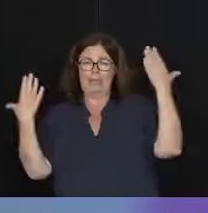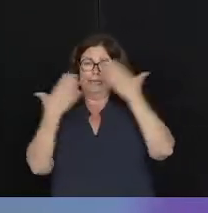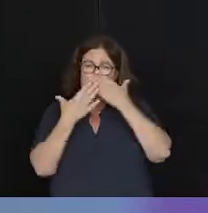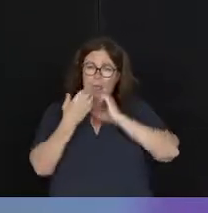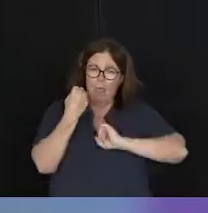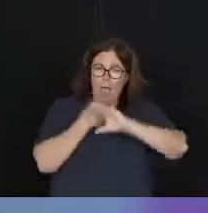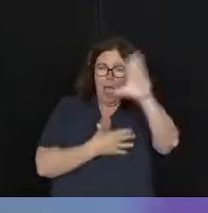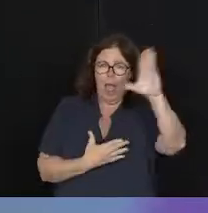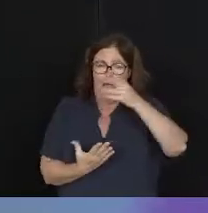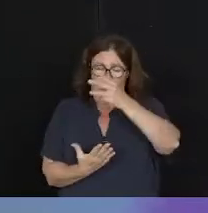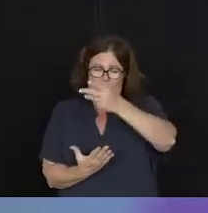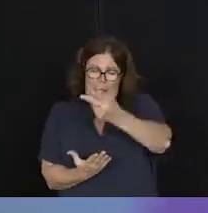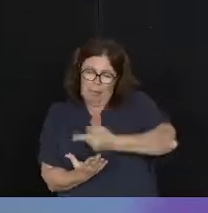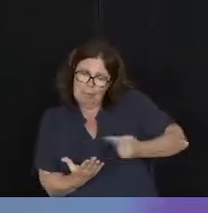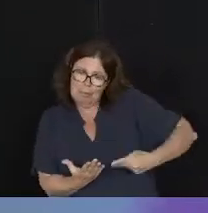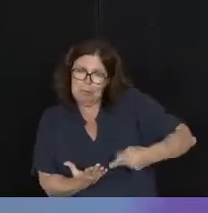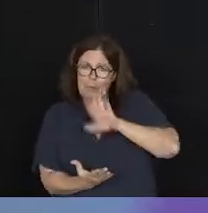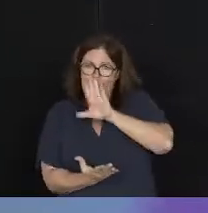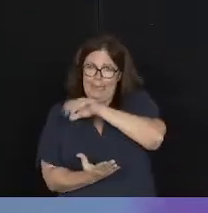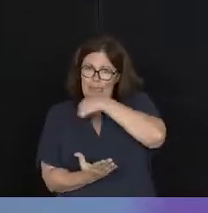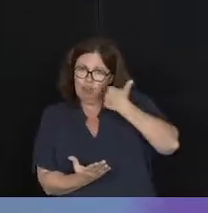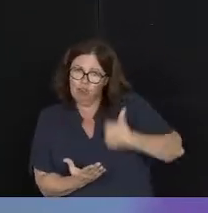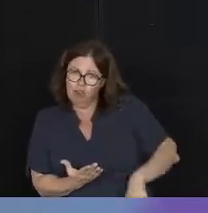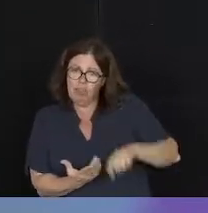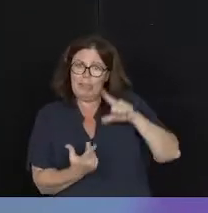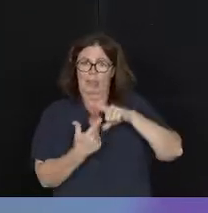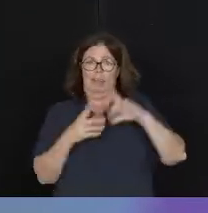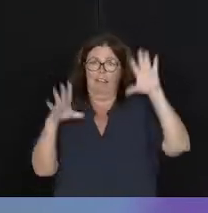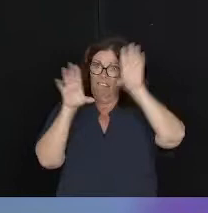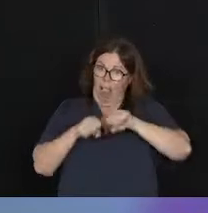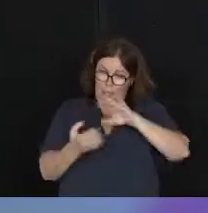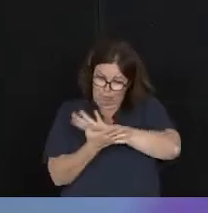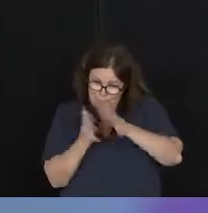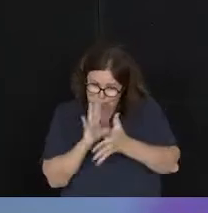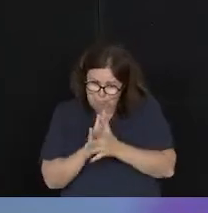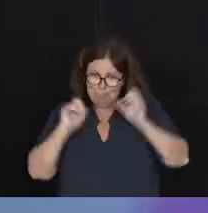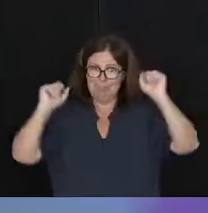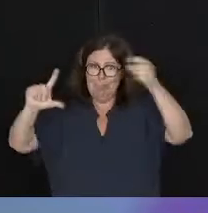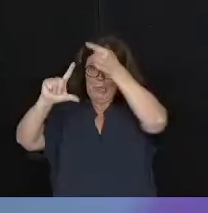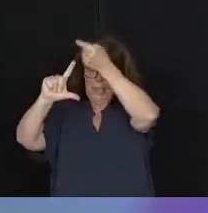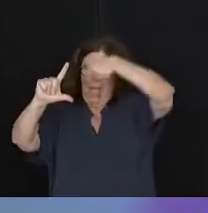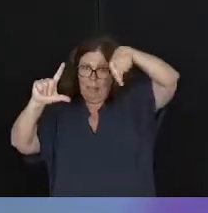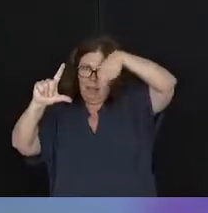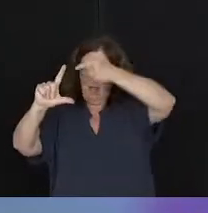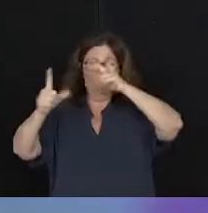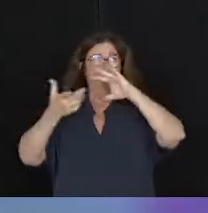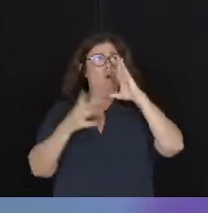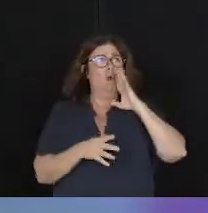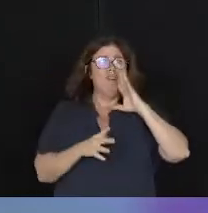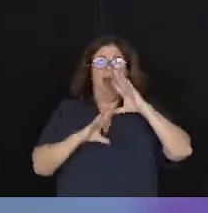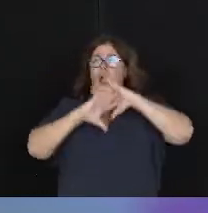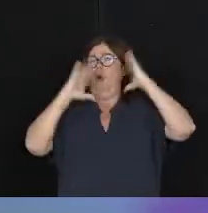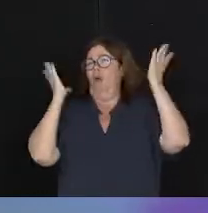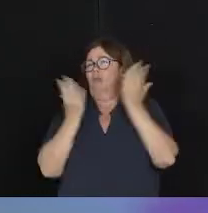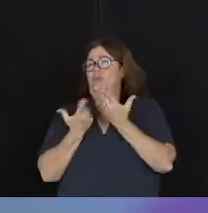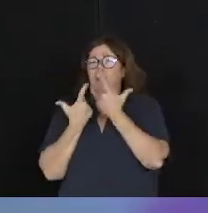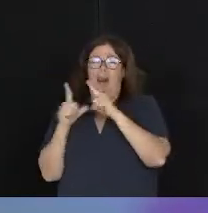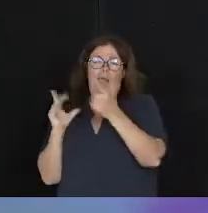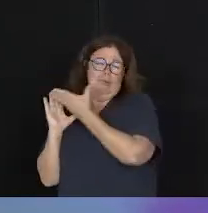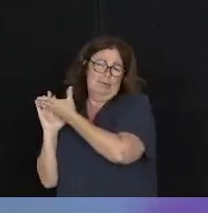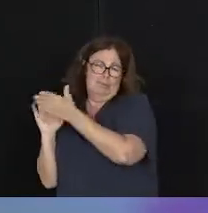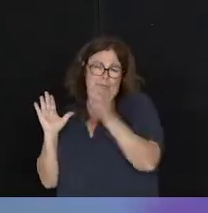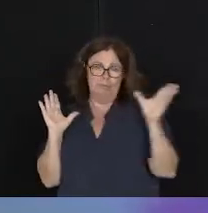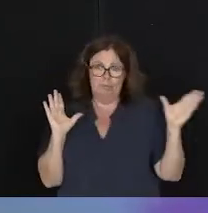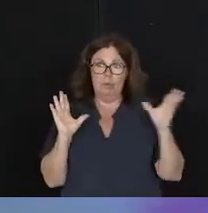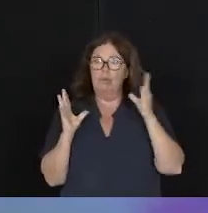de calligraphie chinoise, de fabrication de cadrans solaires, des conférences, tout ce que vous voulez. Voilà, donc n'hésitez pas, tout est